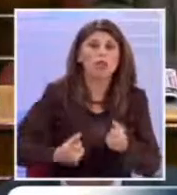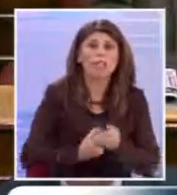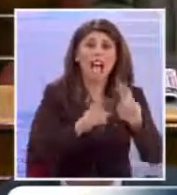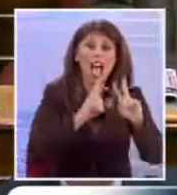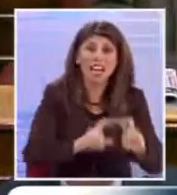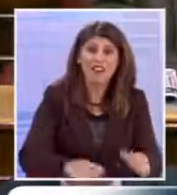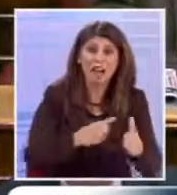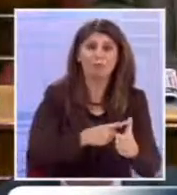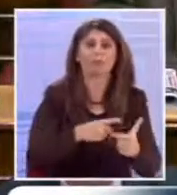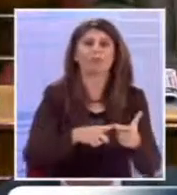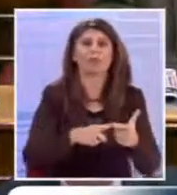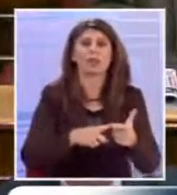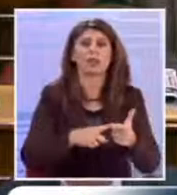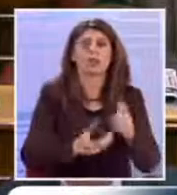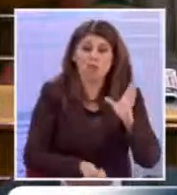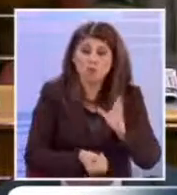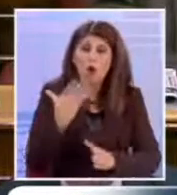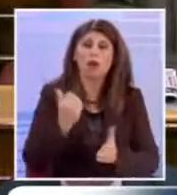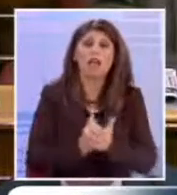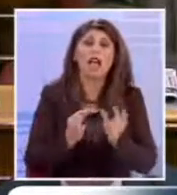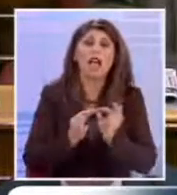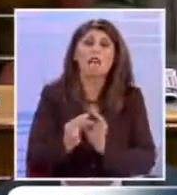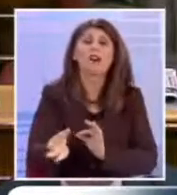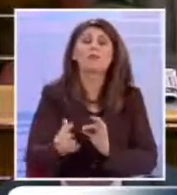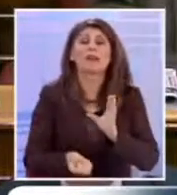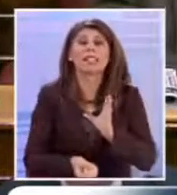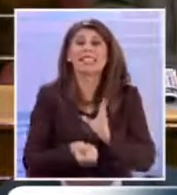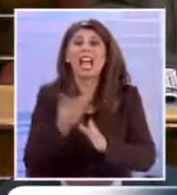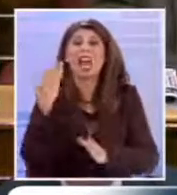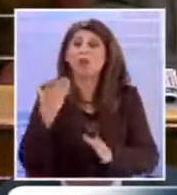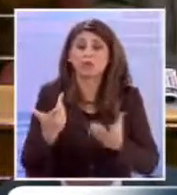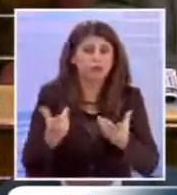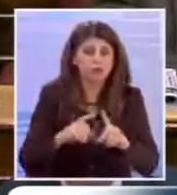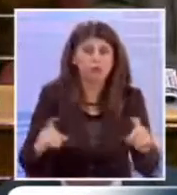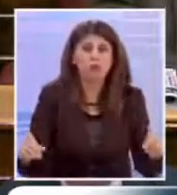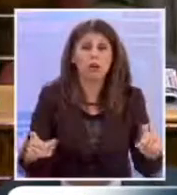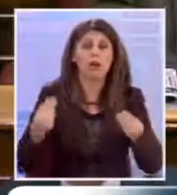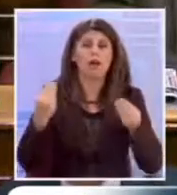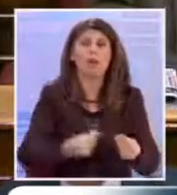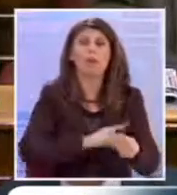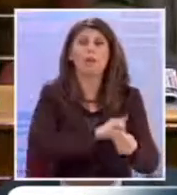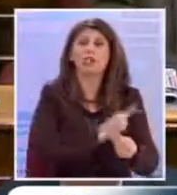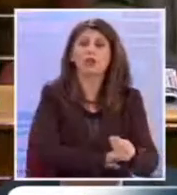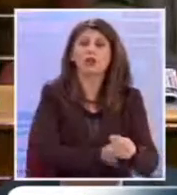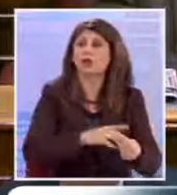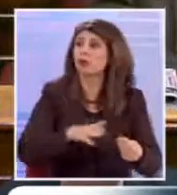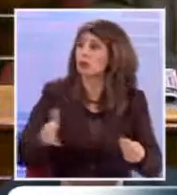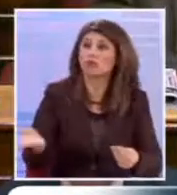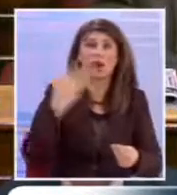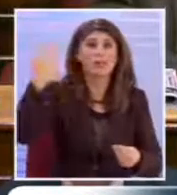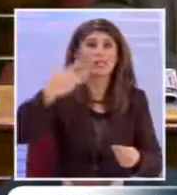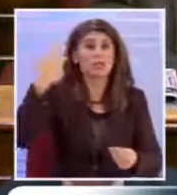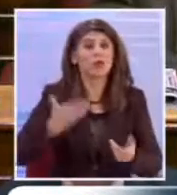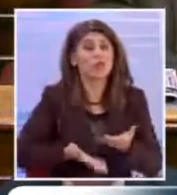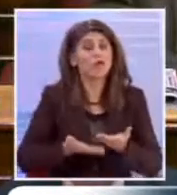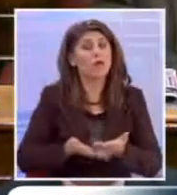έρευνα, την καινοτομία και την εφαρμοσμένη καινοτομία, αντί να δίνουμε δυνατότητες σε αυτούς τους ανθρώπους να συμβάλλουν